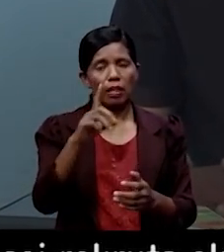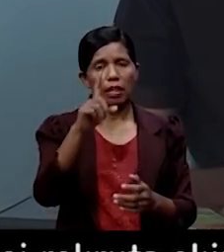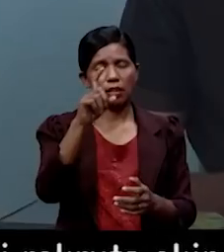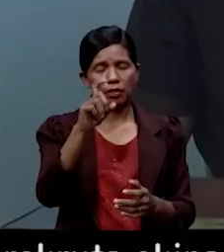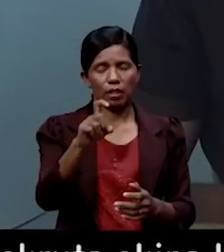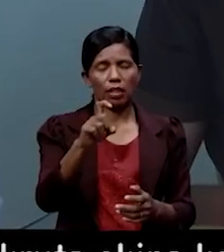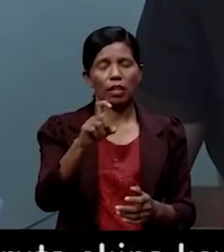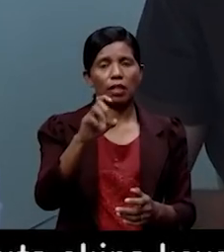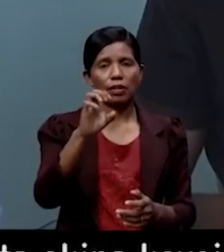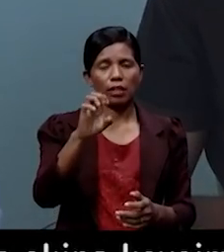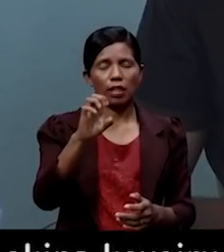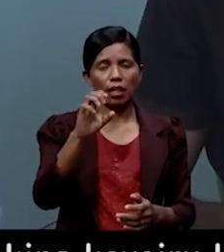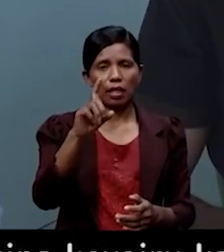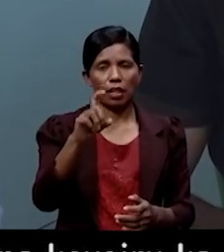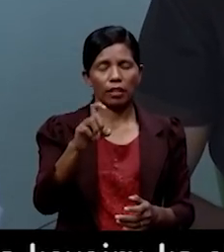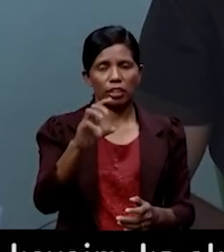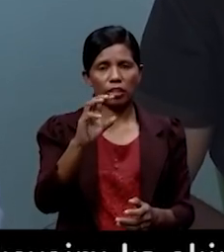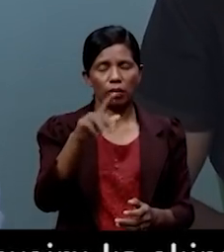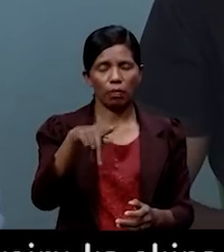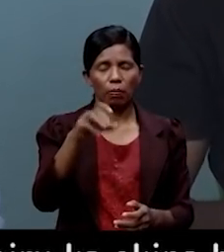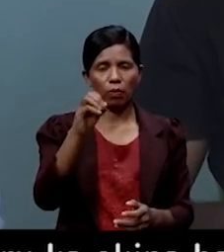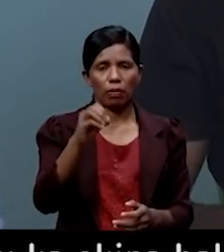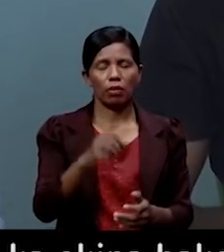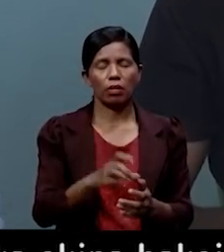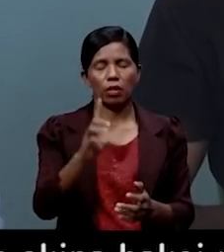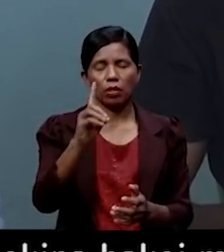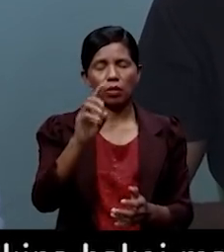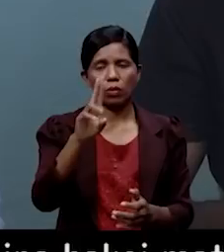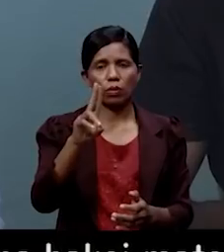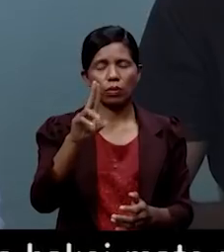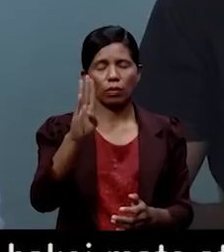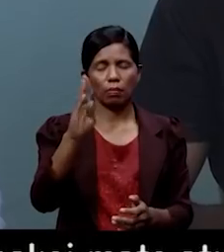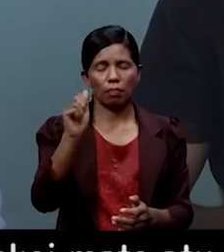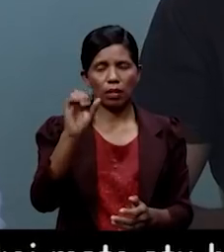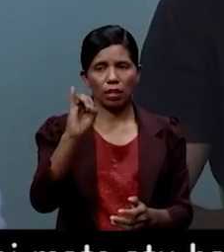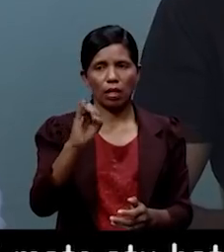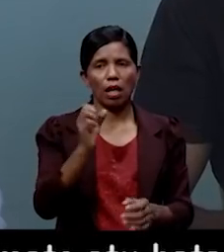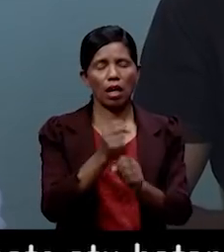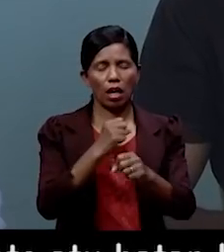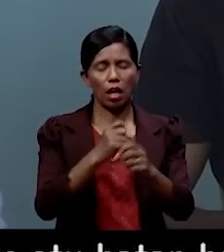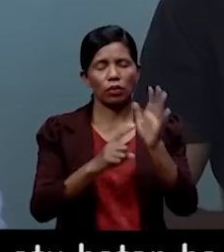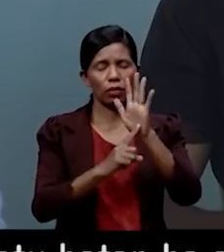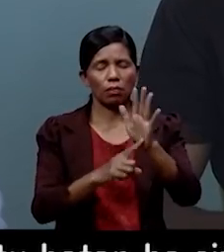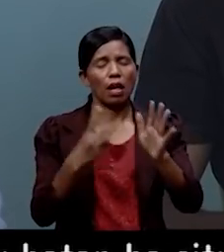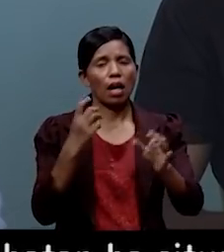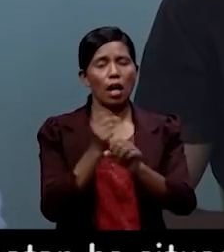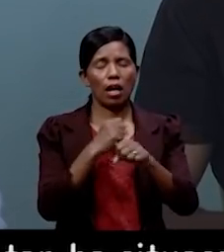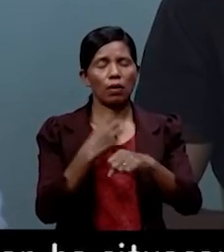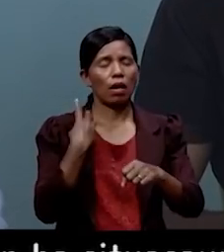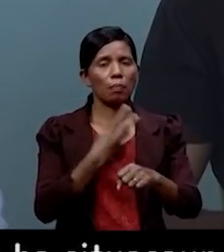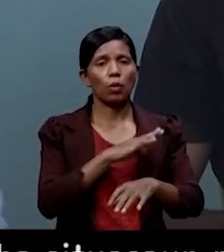Von Fosaya Jemen TV Urkalang alo ami ototu haforak no